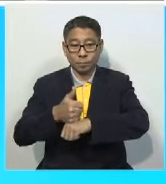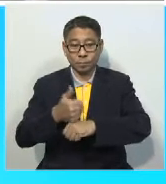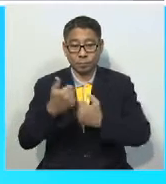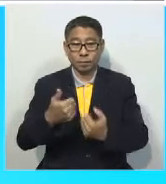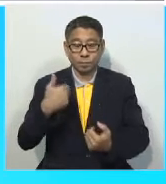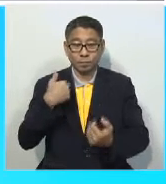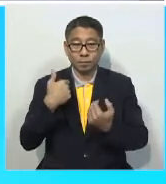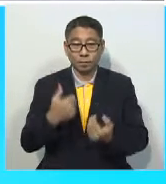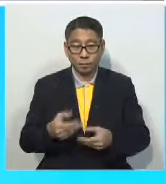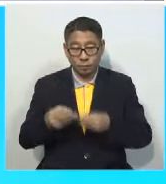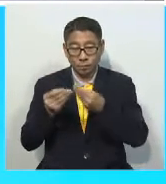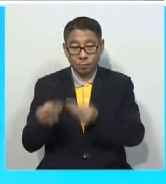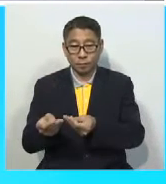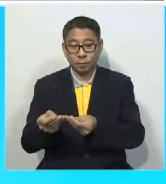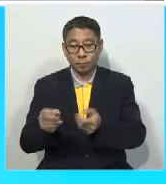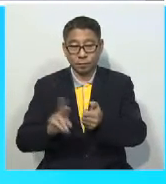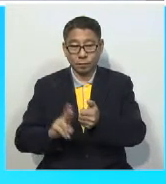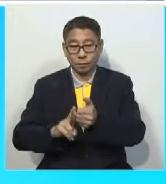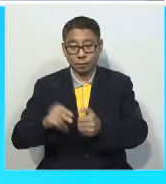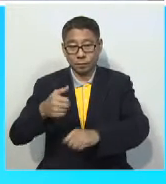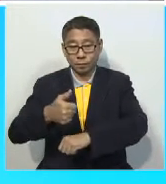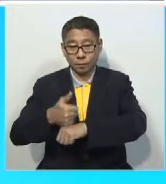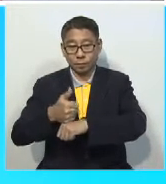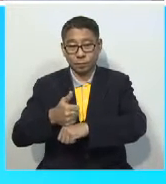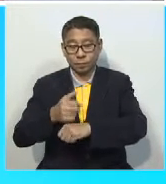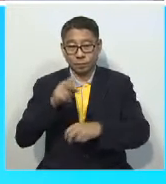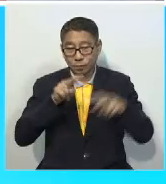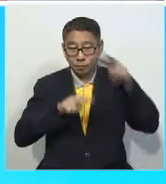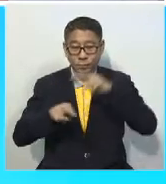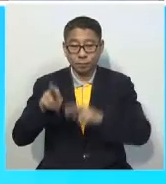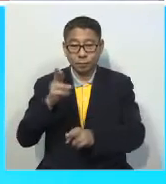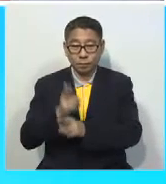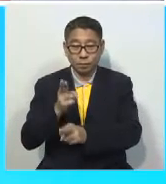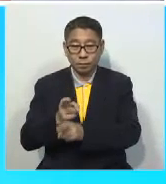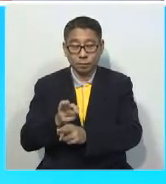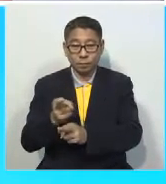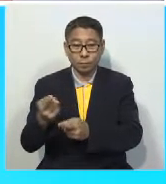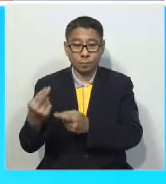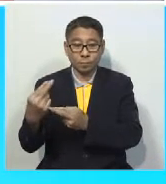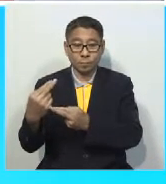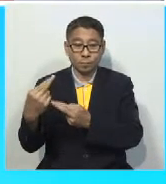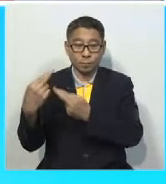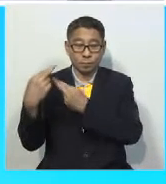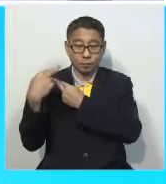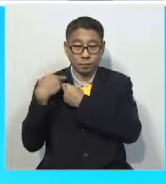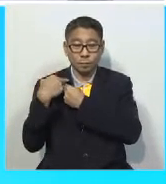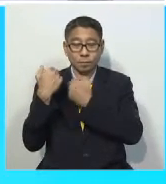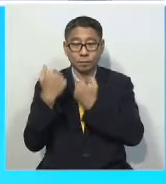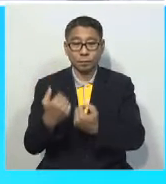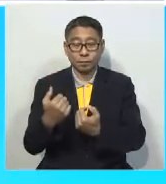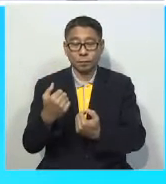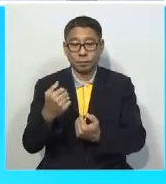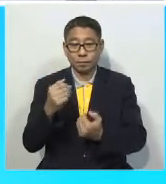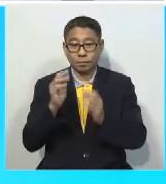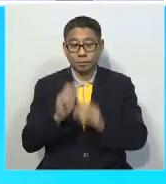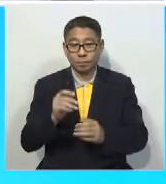งพรจะมอบหมายรองผอ.ท่านหนึ่งให้ดูแลรับผิดชอบงานจังหวัดชายแดนภาคใต้มีผู้ตรวจราช